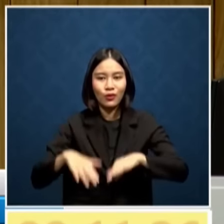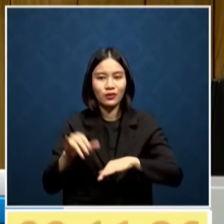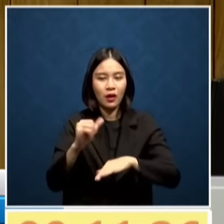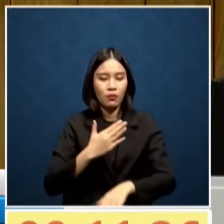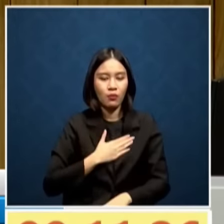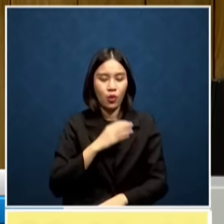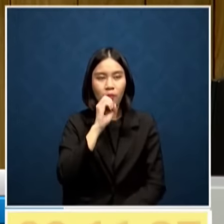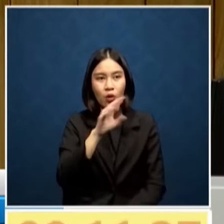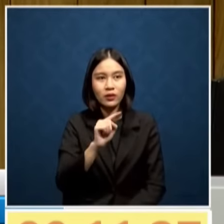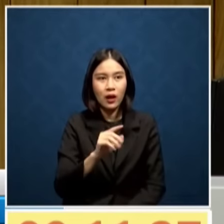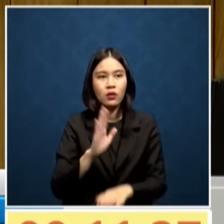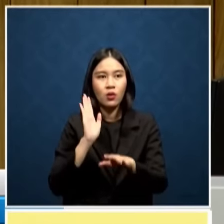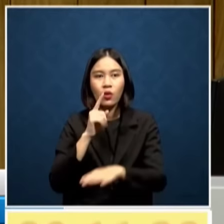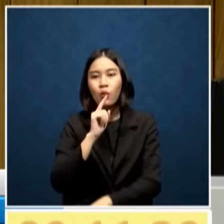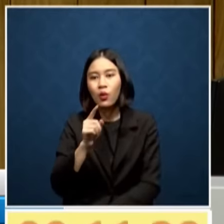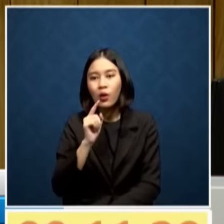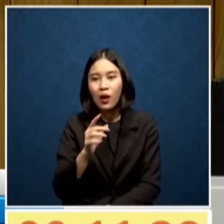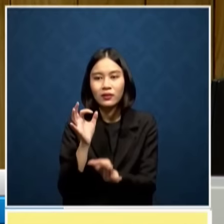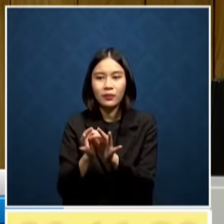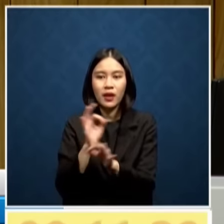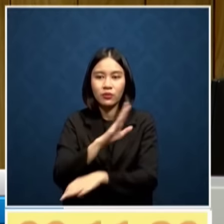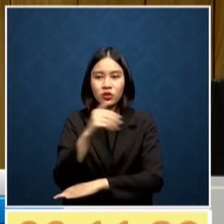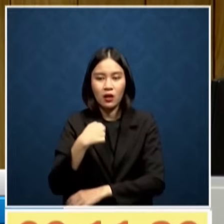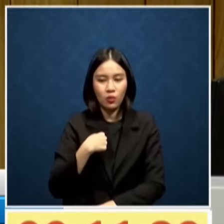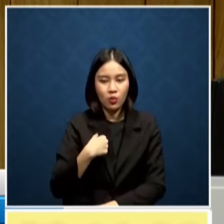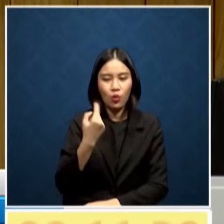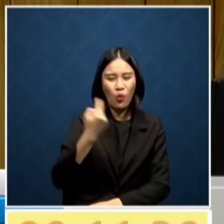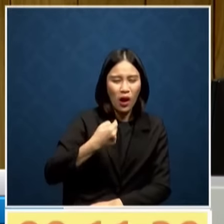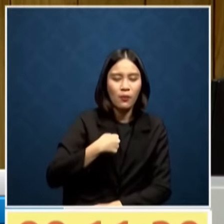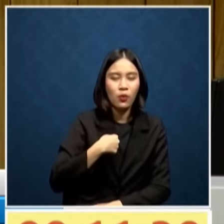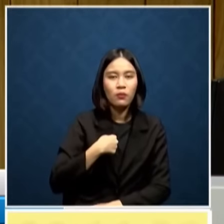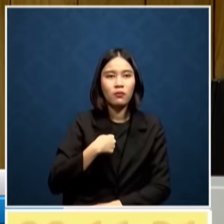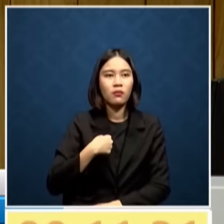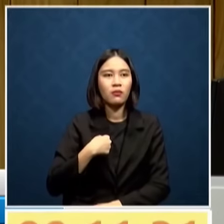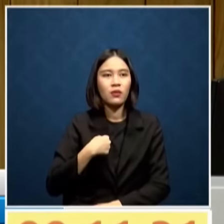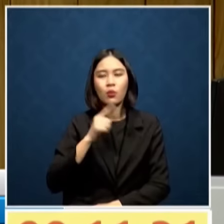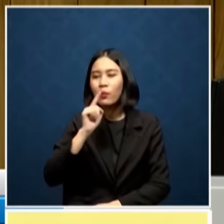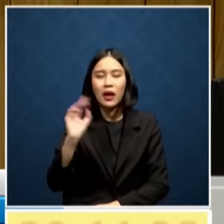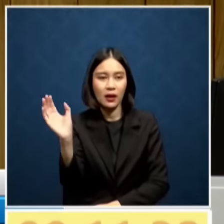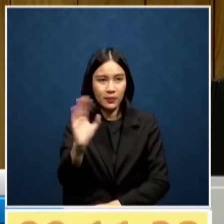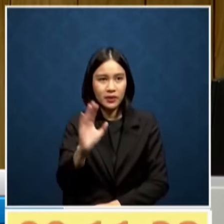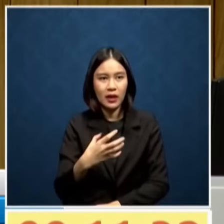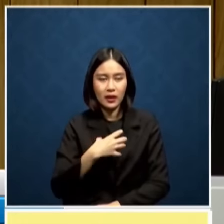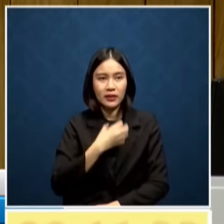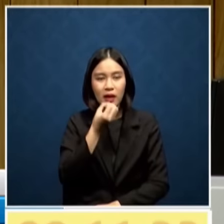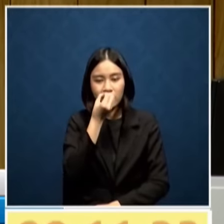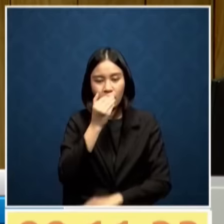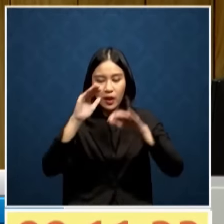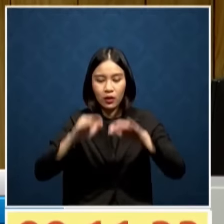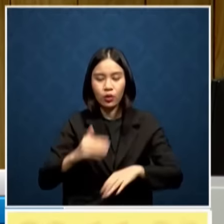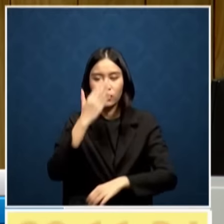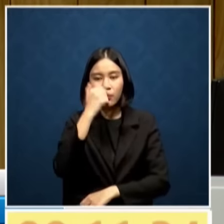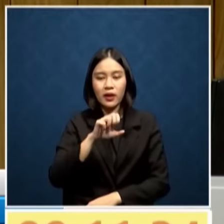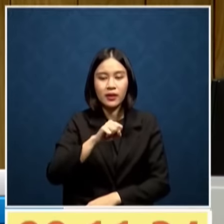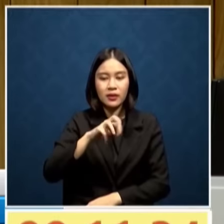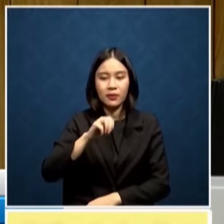ผมเองพอมาตำหนิแบงก์ชาติคนก็มาตำหนิหาว่าผมไปด่าแบงก์ชาติไม่ได้ด่าครับผมอยากเห็นครับดอกเบี้ยลดจริงๆเพราะอะไรฮะ SME